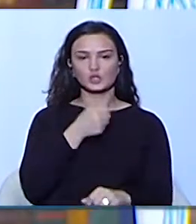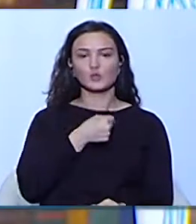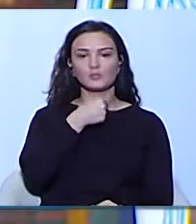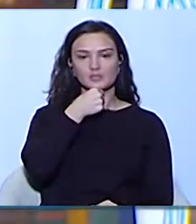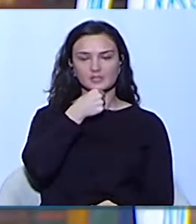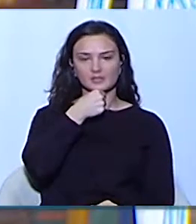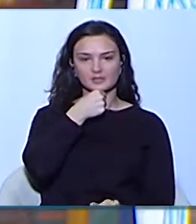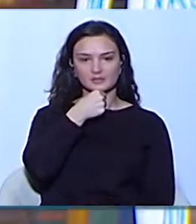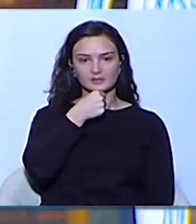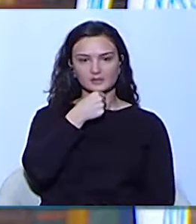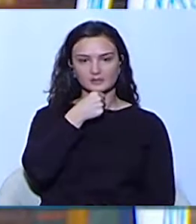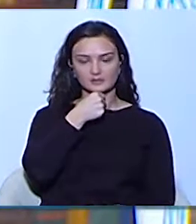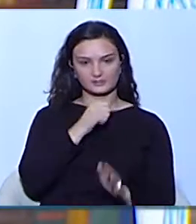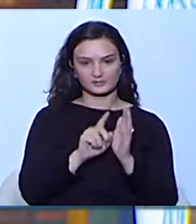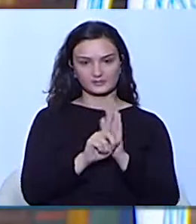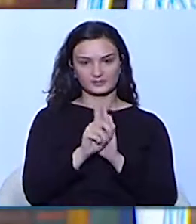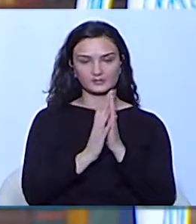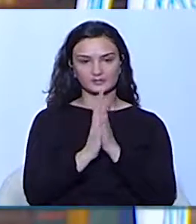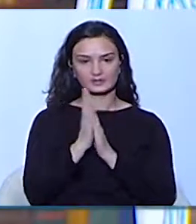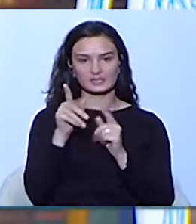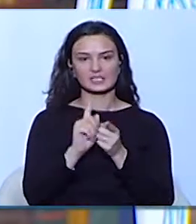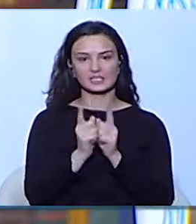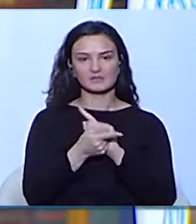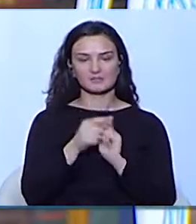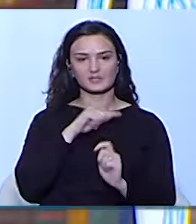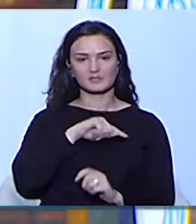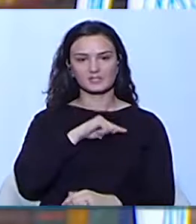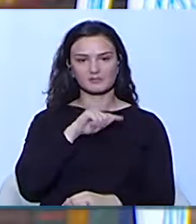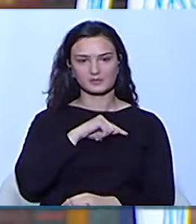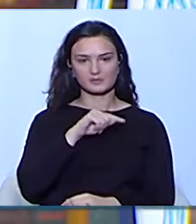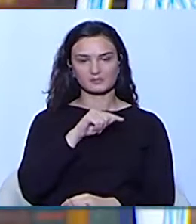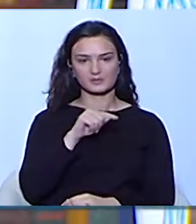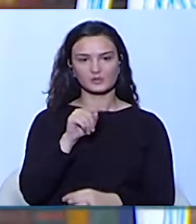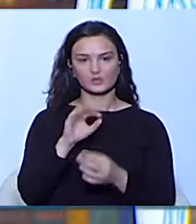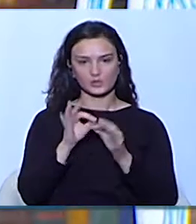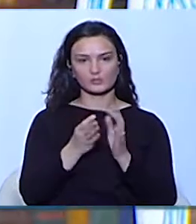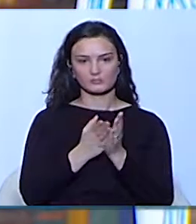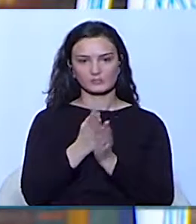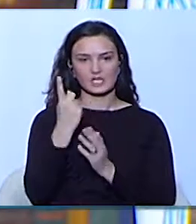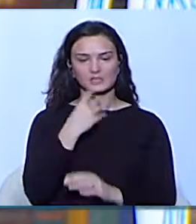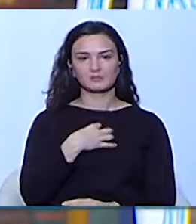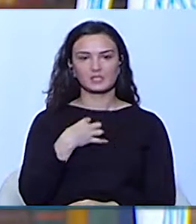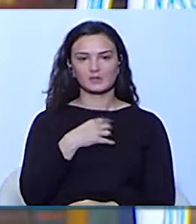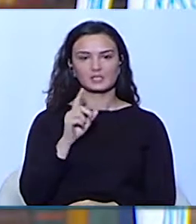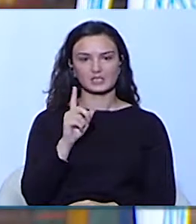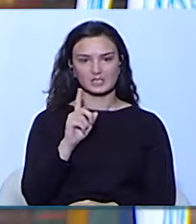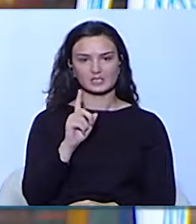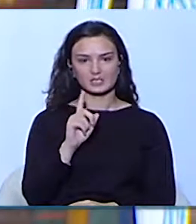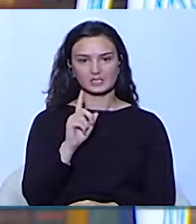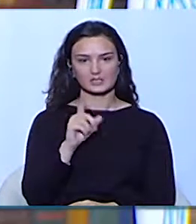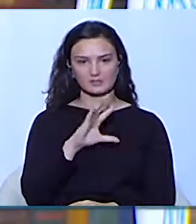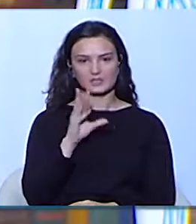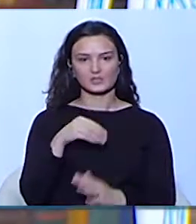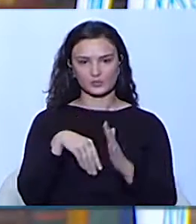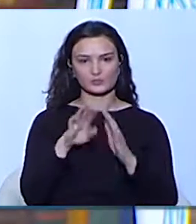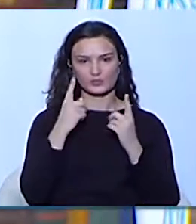დიდობისკენ სვლას, იცვლიან თვისებებს კონკრეტული მიმართულებით. ერთი მთავარი, რაც მიგვანიშნებს ყველაზე